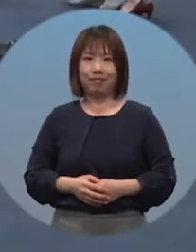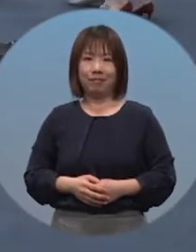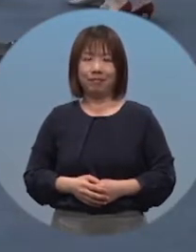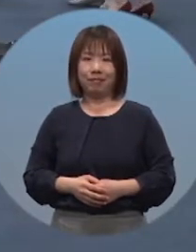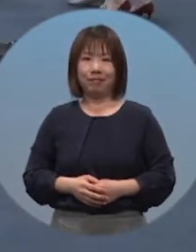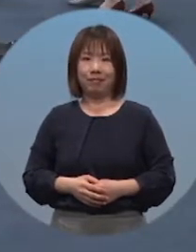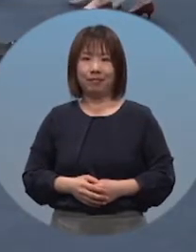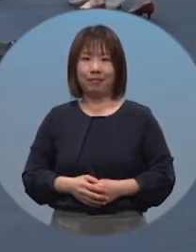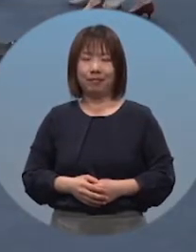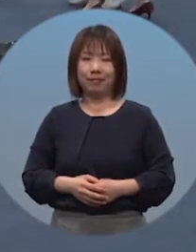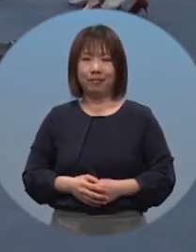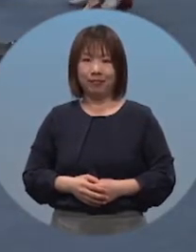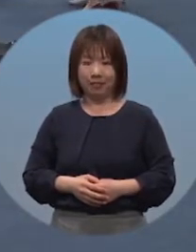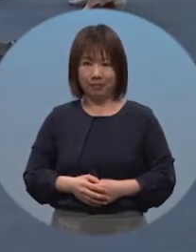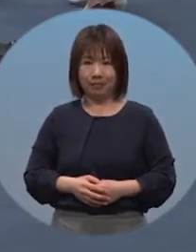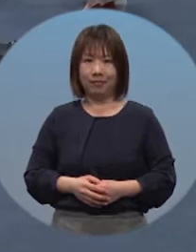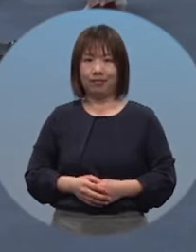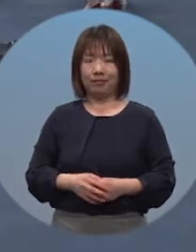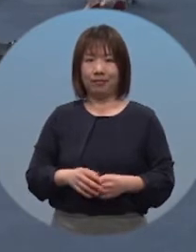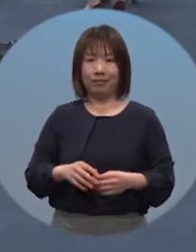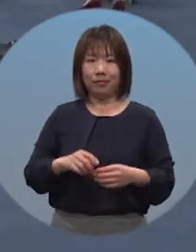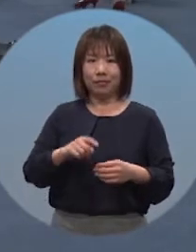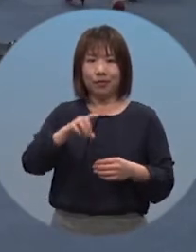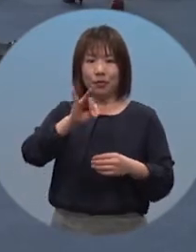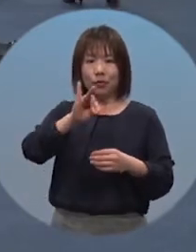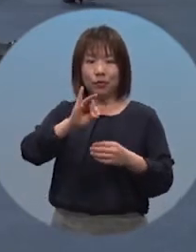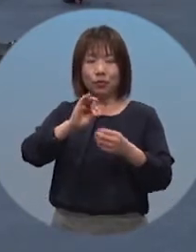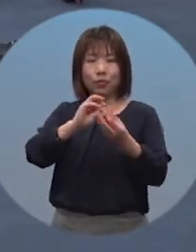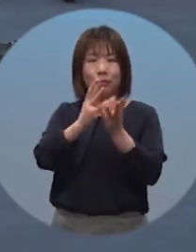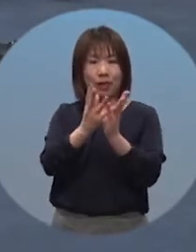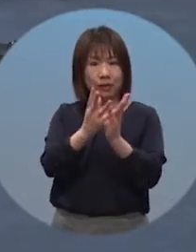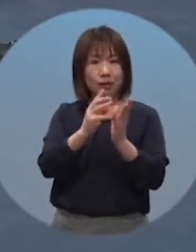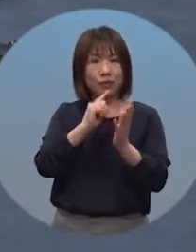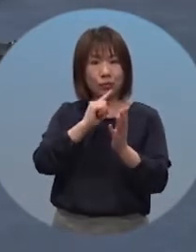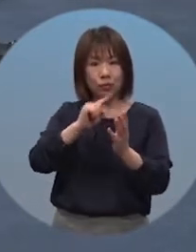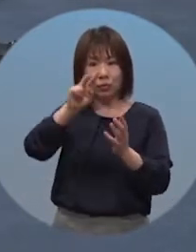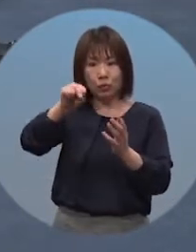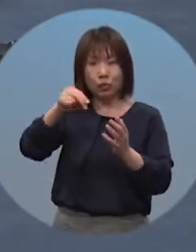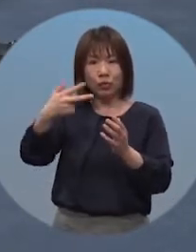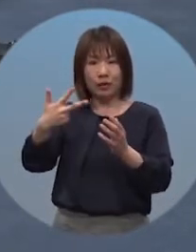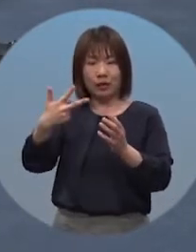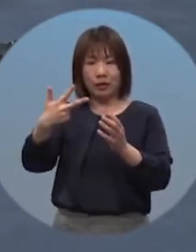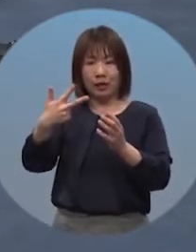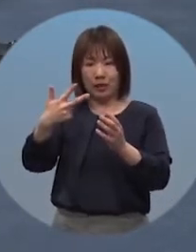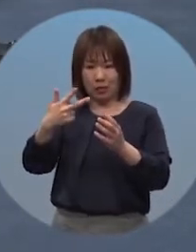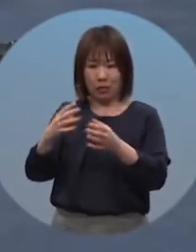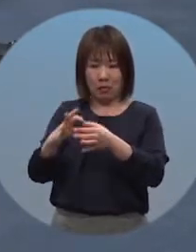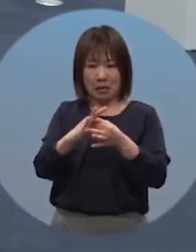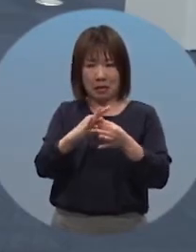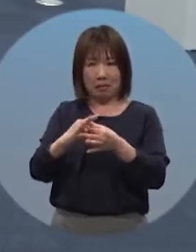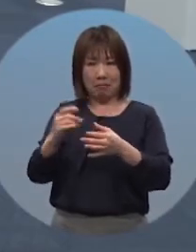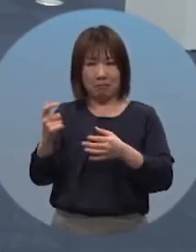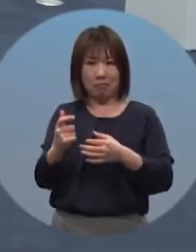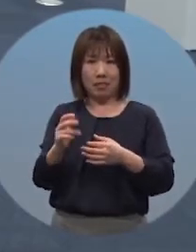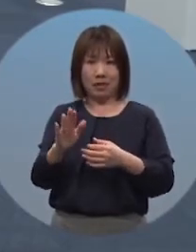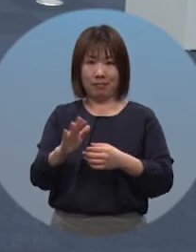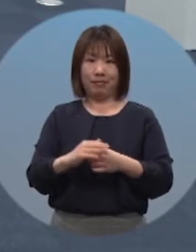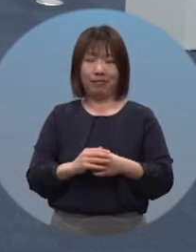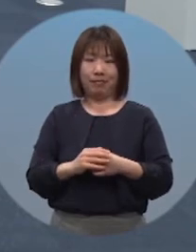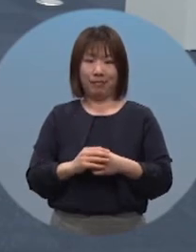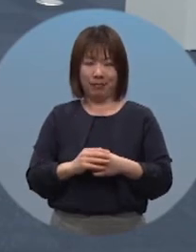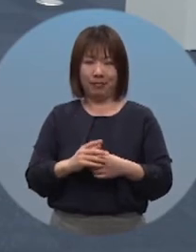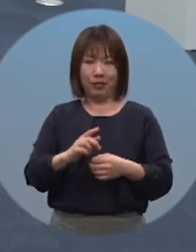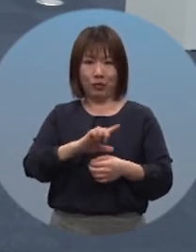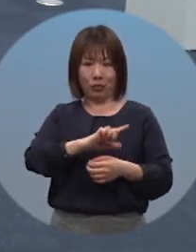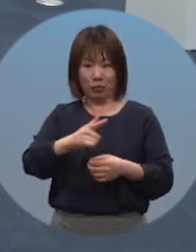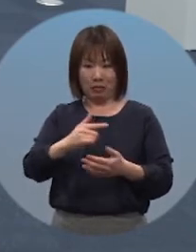の維持はファナーは椿というので本当に色々なお花がありますちょっと変わったので